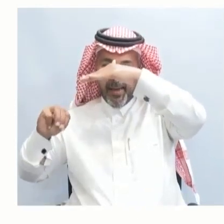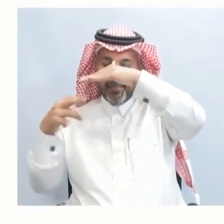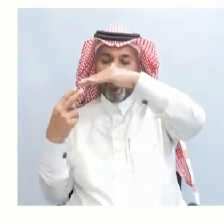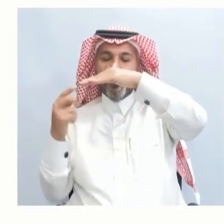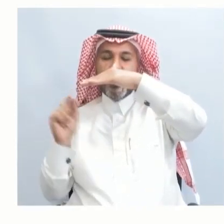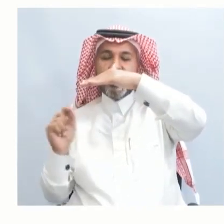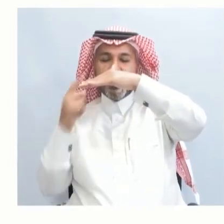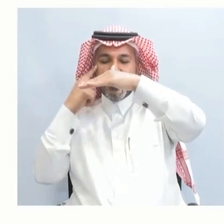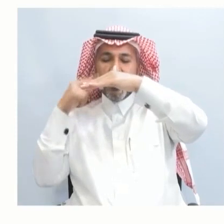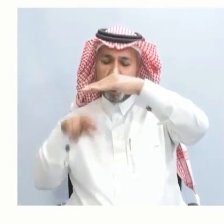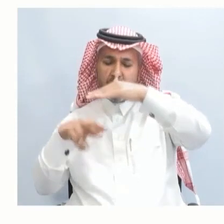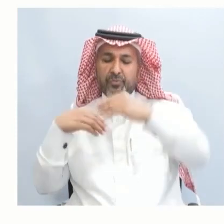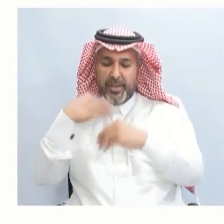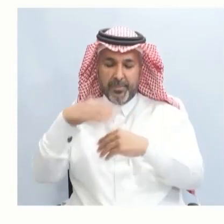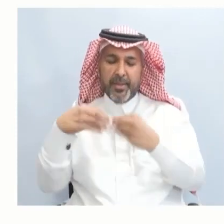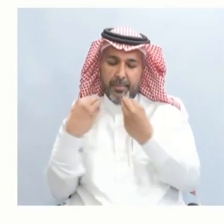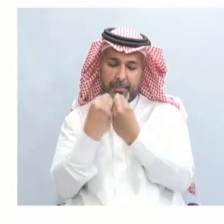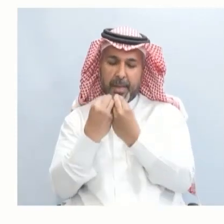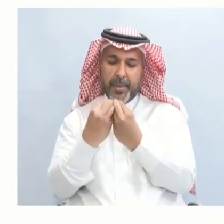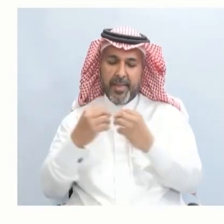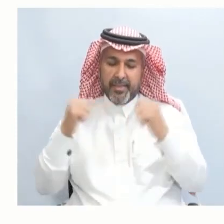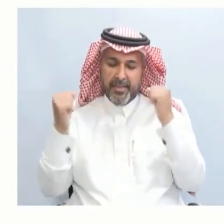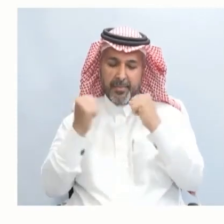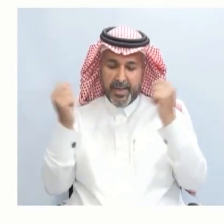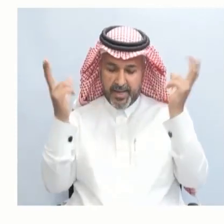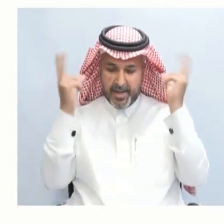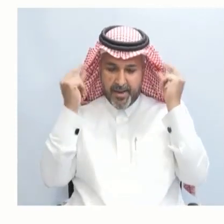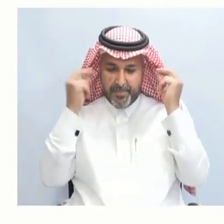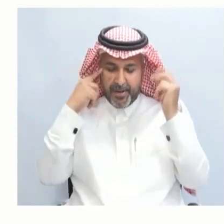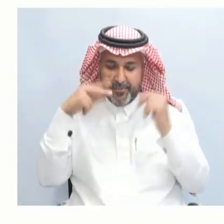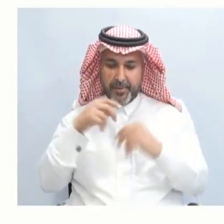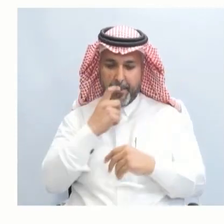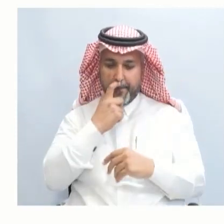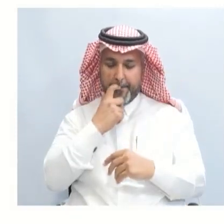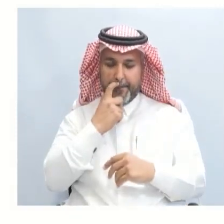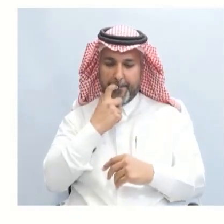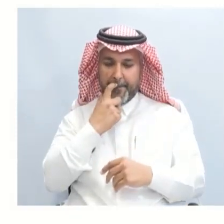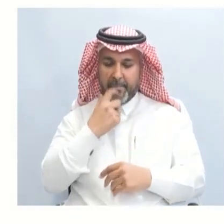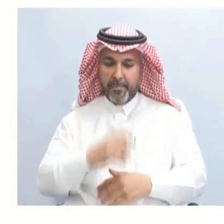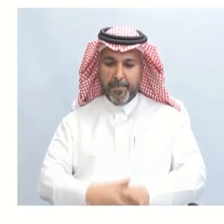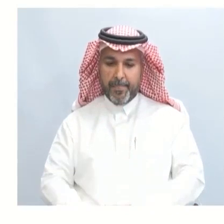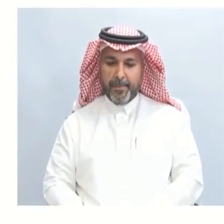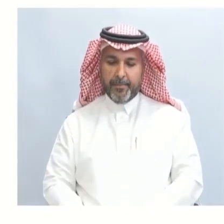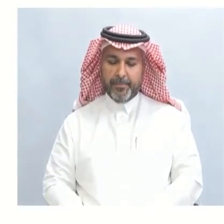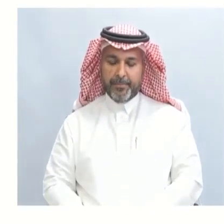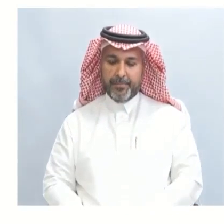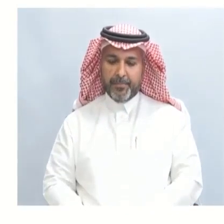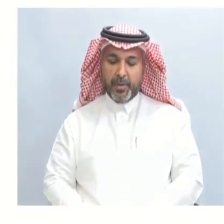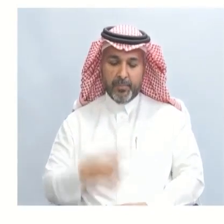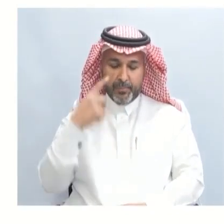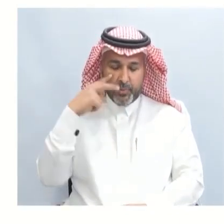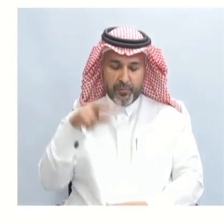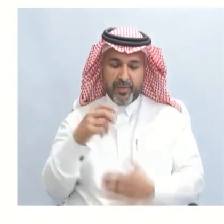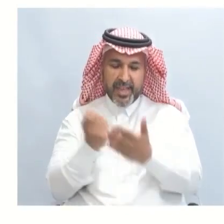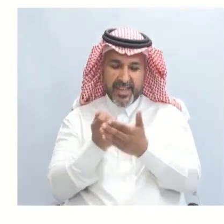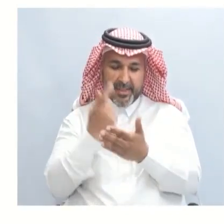هي عباره عن الكتله طبعا من هذه المعادله يتضح لك ماذا عزيزي الطالب والطالبه يتضح اكتب